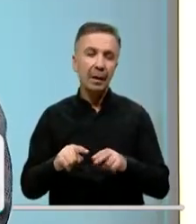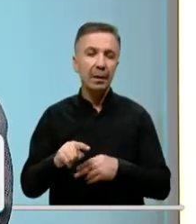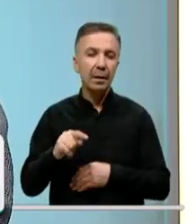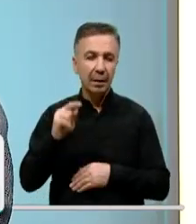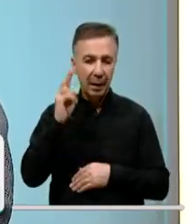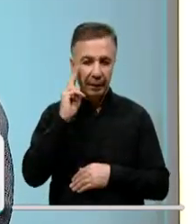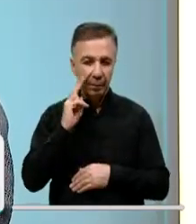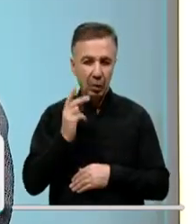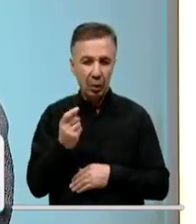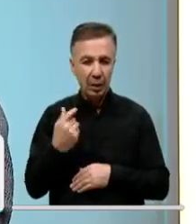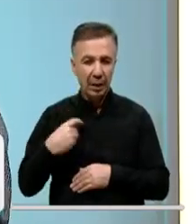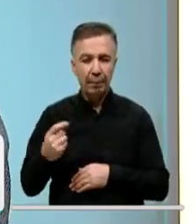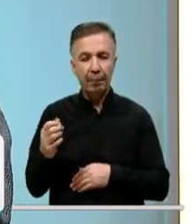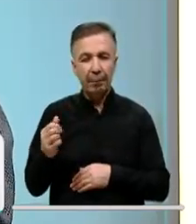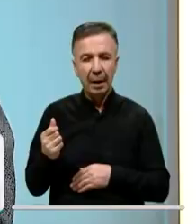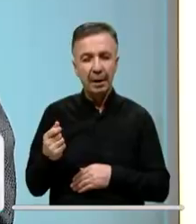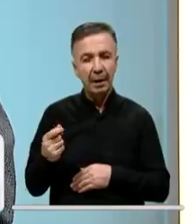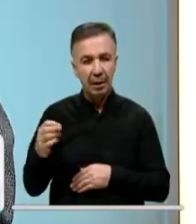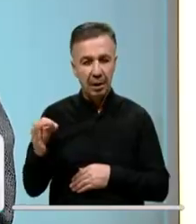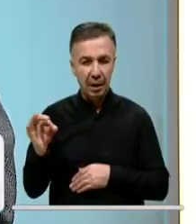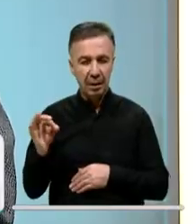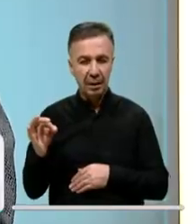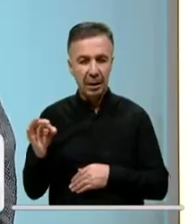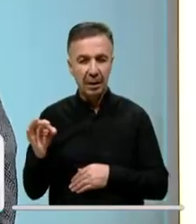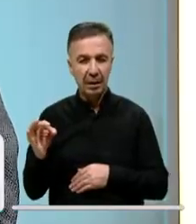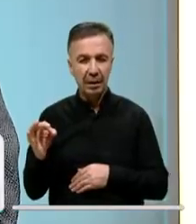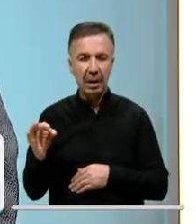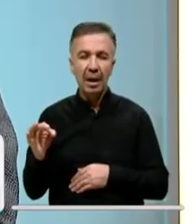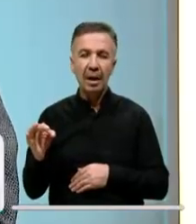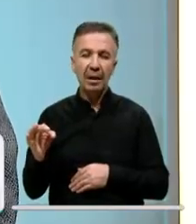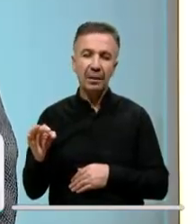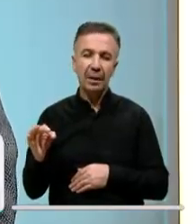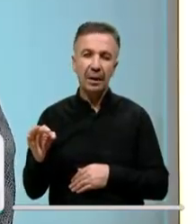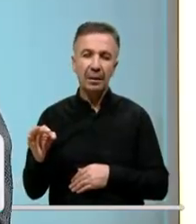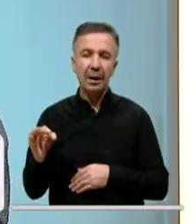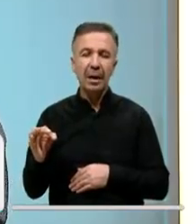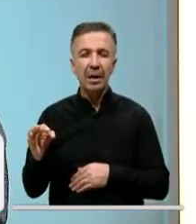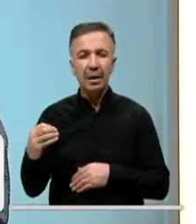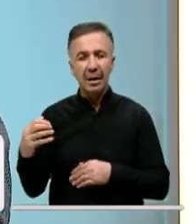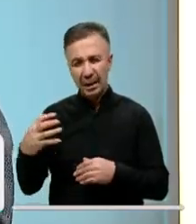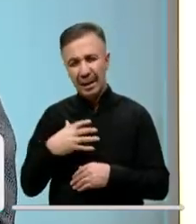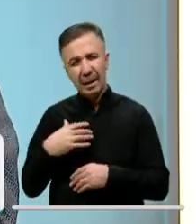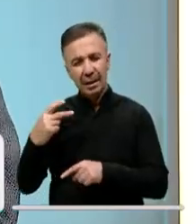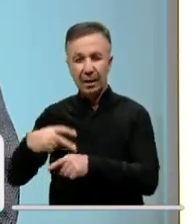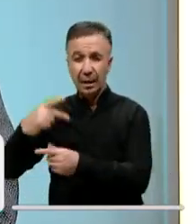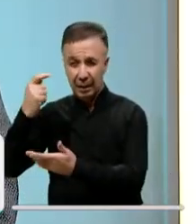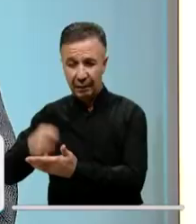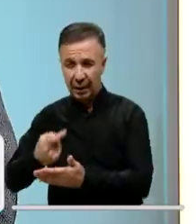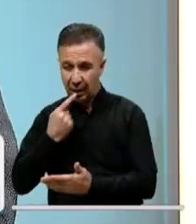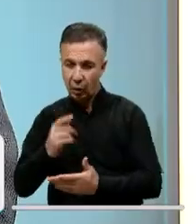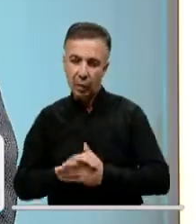özellikle paraların, altınların zekatını mükellefe bırakması bunu gösteriyor. Şunu da ifade edelim